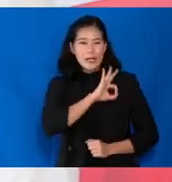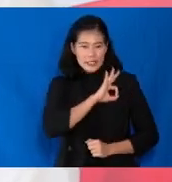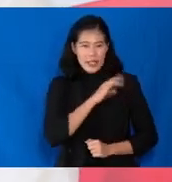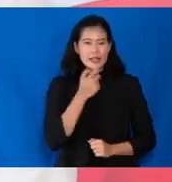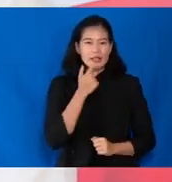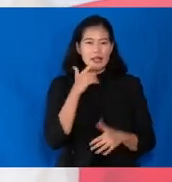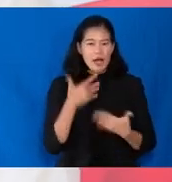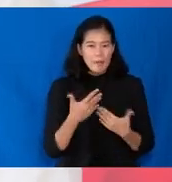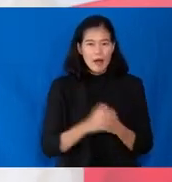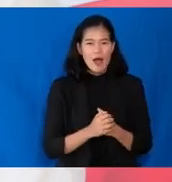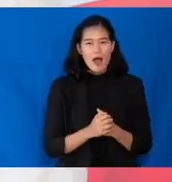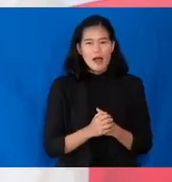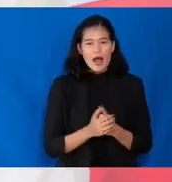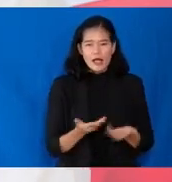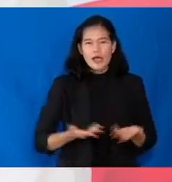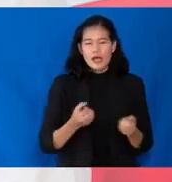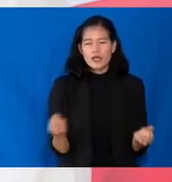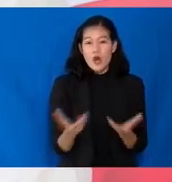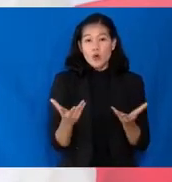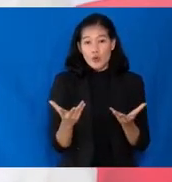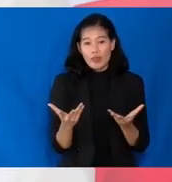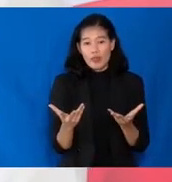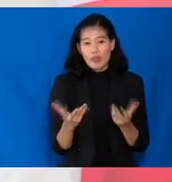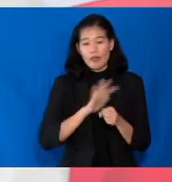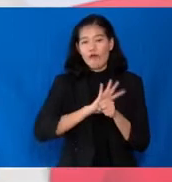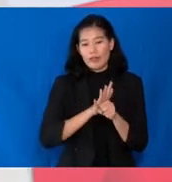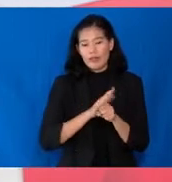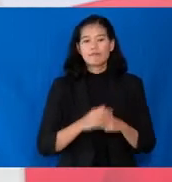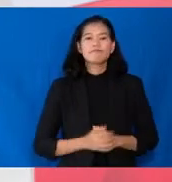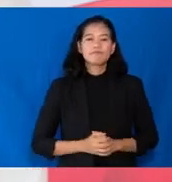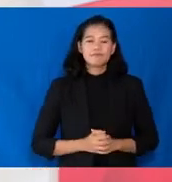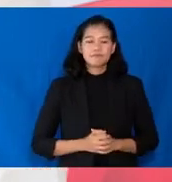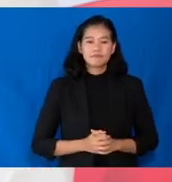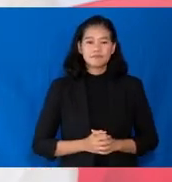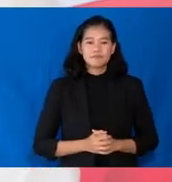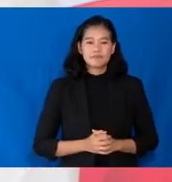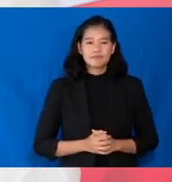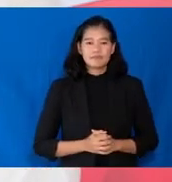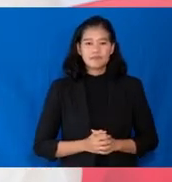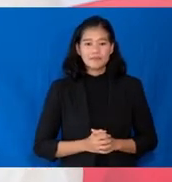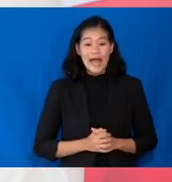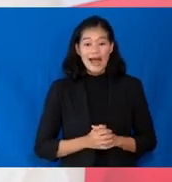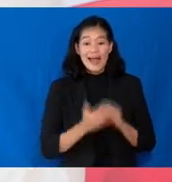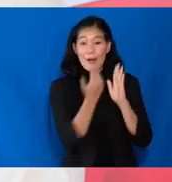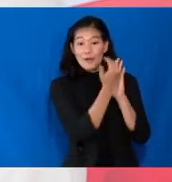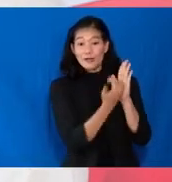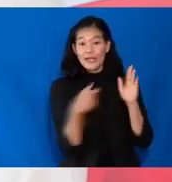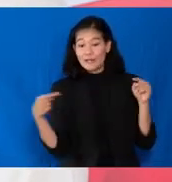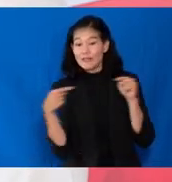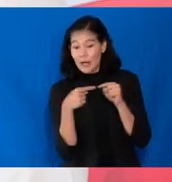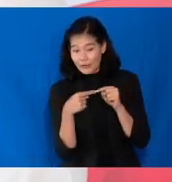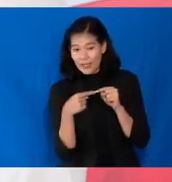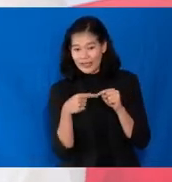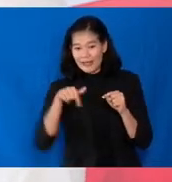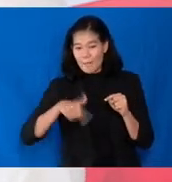penetapan kedaulatan kesehatan masyarakat kofit 19 berkaitan dengan itu saya akan menyampaikan